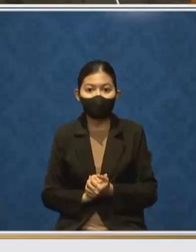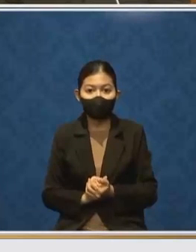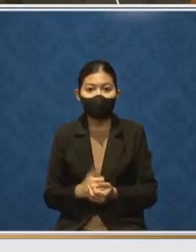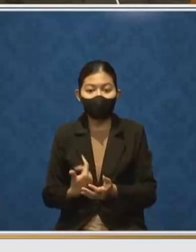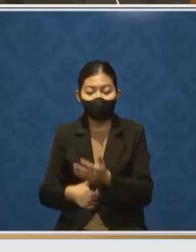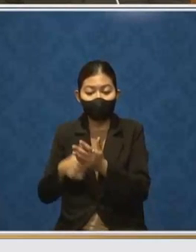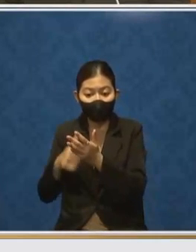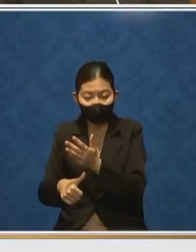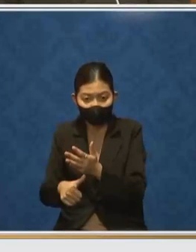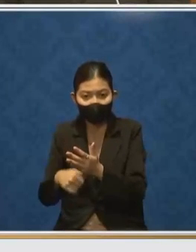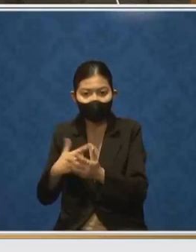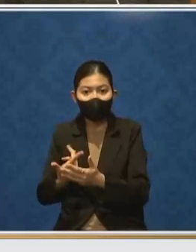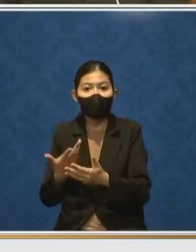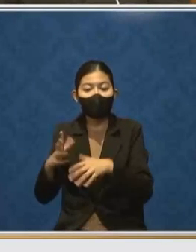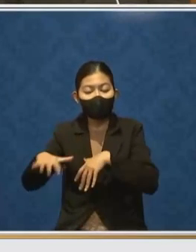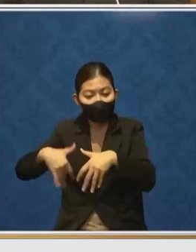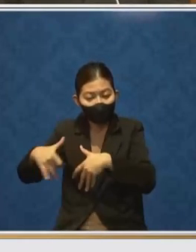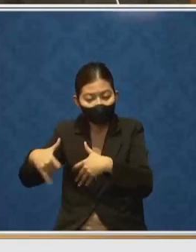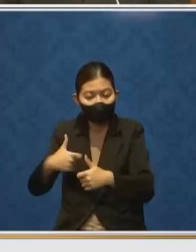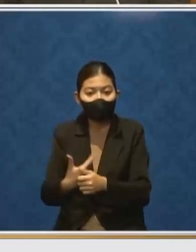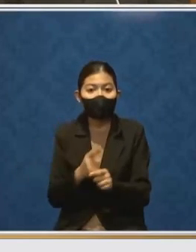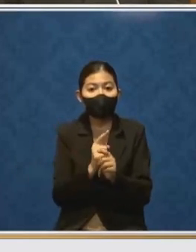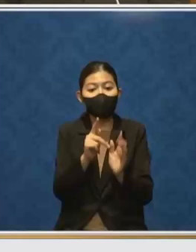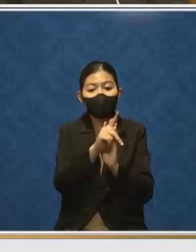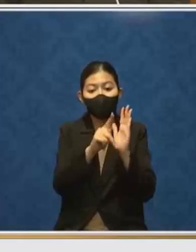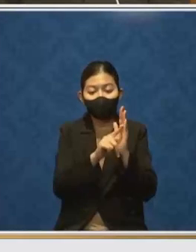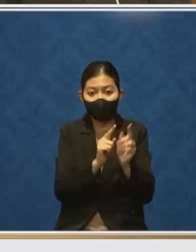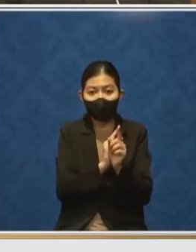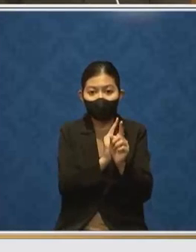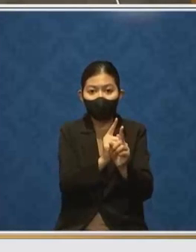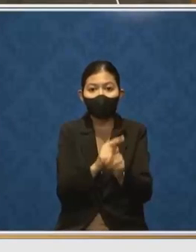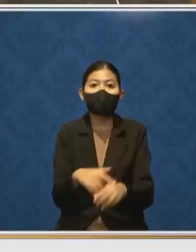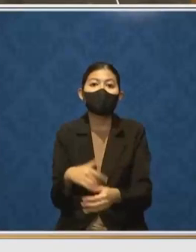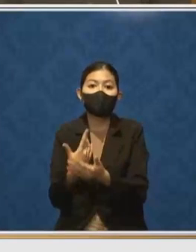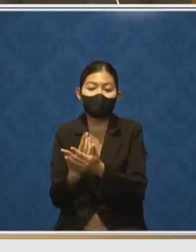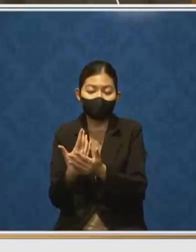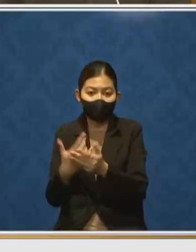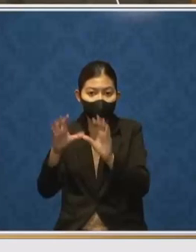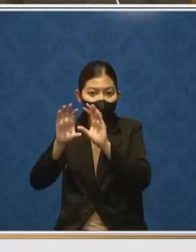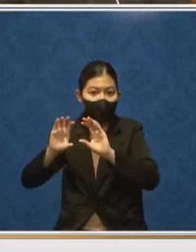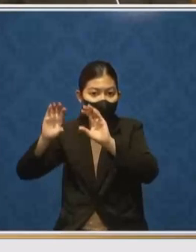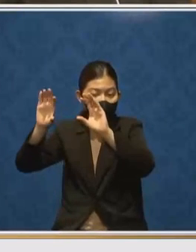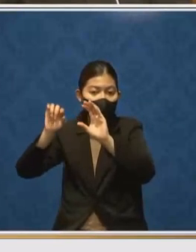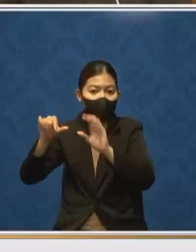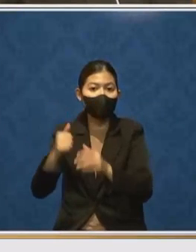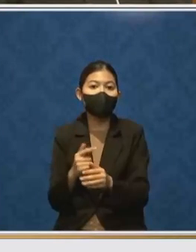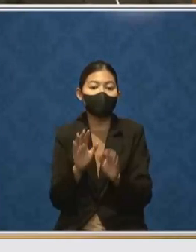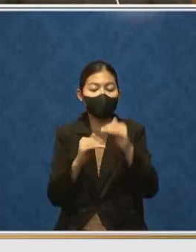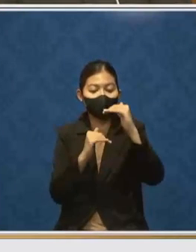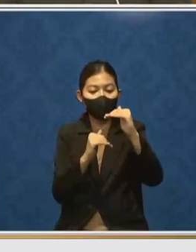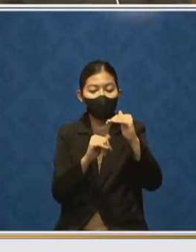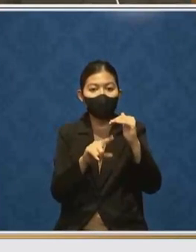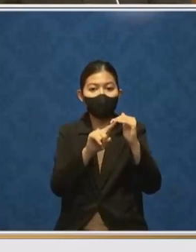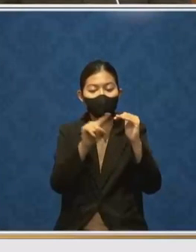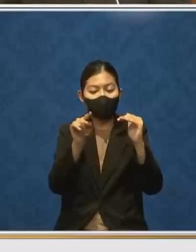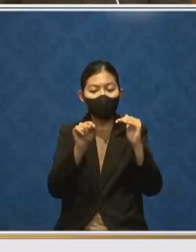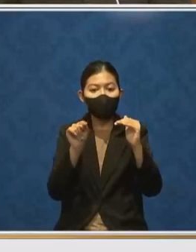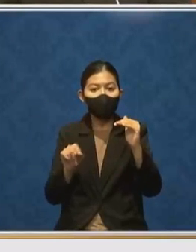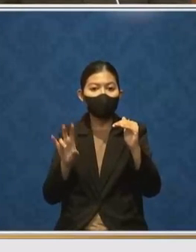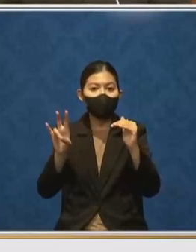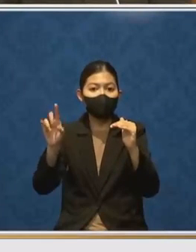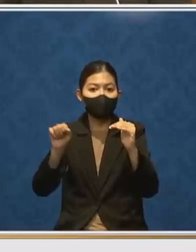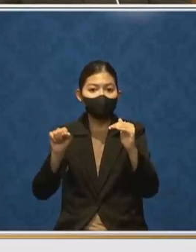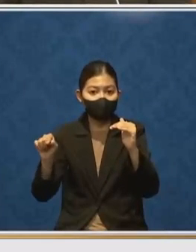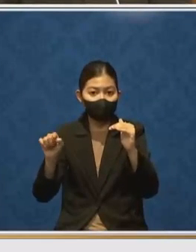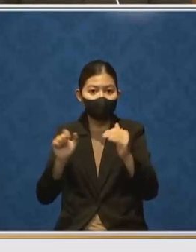ณะตามกฎหมายว่าด้วยวินัยการเงินการคลังของรัฐที่กำหนดไว้ที่ร้อยละ70โดยหนี้สาธารณะที่เป็นข้อผู